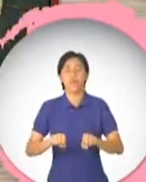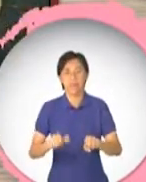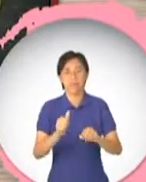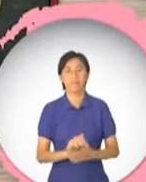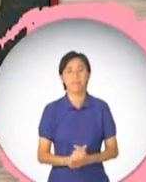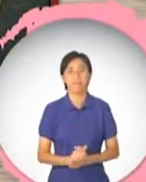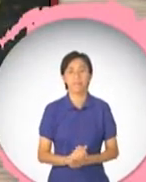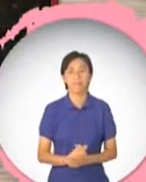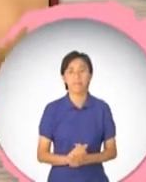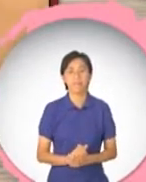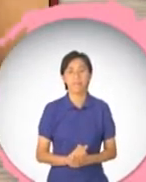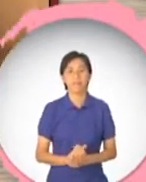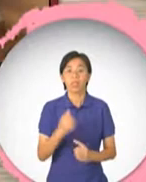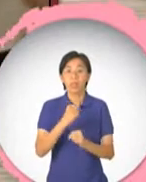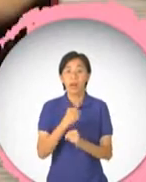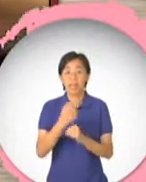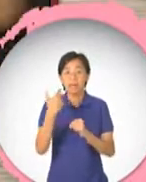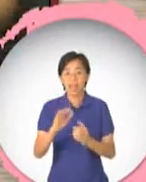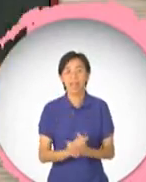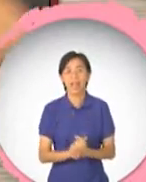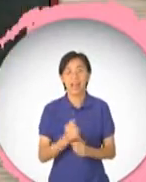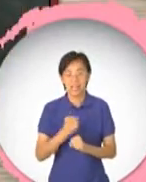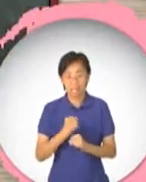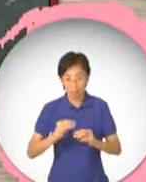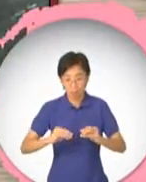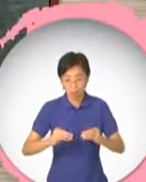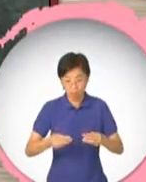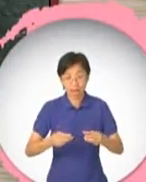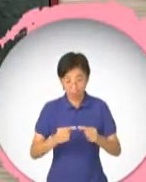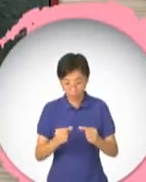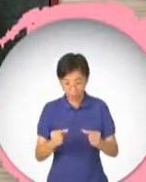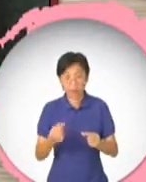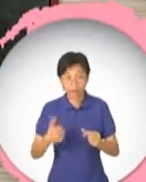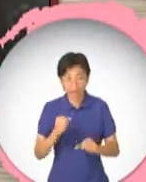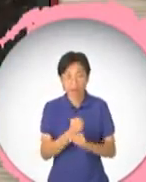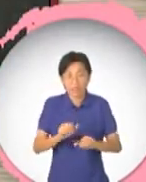เดี๋ยวเราจะเอาชิ้นแรกที่เราม้วนไว้อะค่ะมาคลึงเป็นเส้นยาวนะคะ